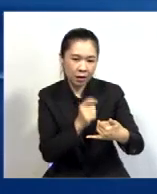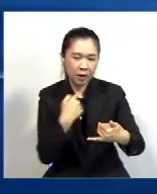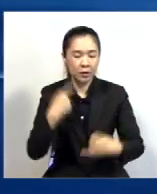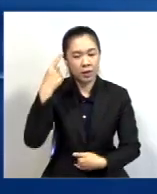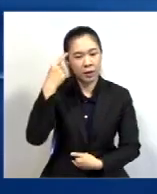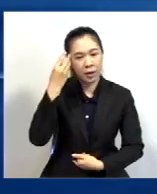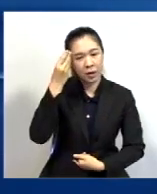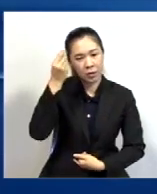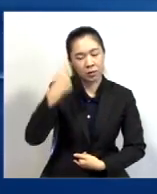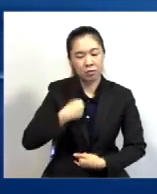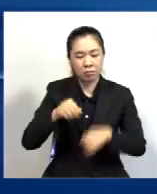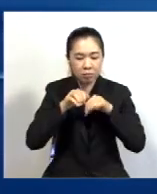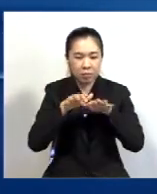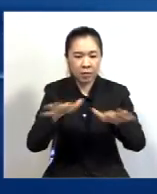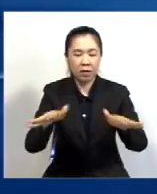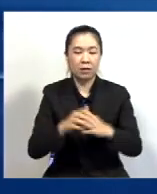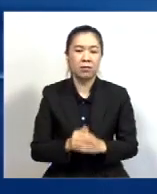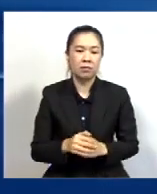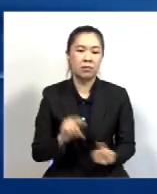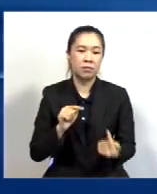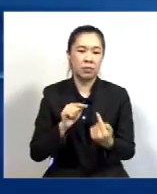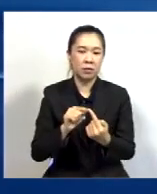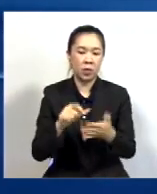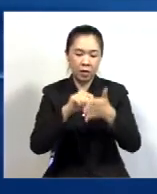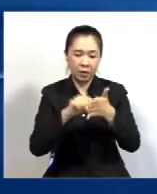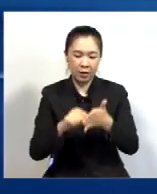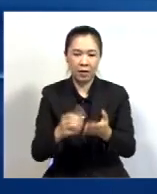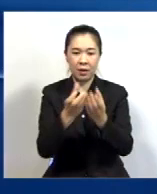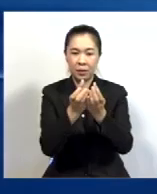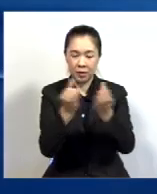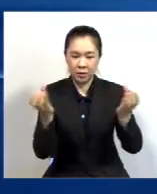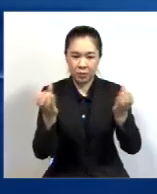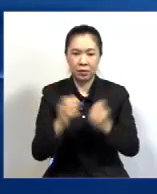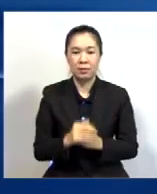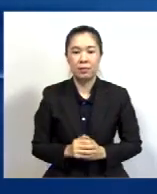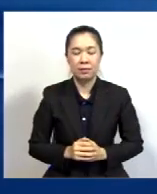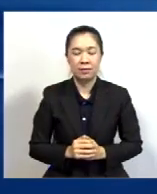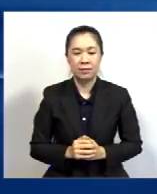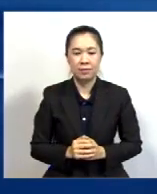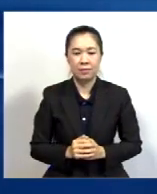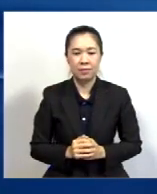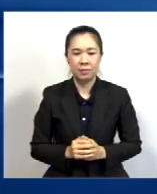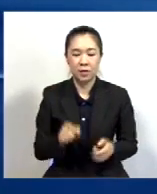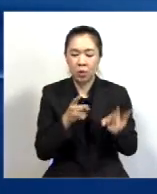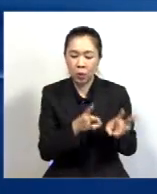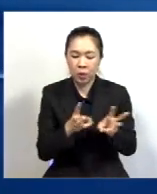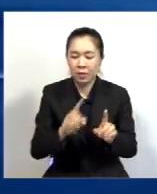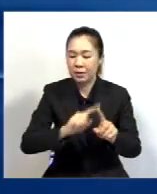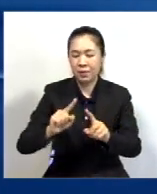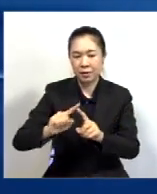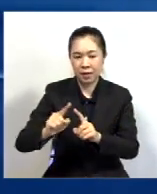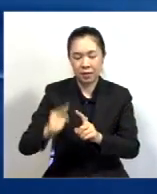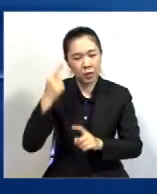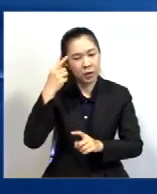ดเห็นต่อหน้าสาธารณชนการแสดงความคิดเห็นเกี่ยวกับการแก้ไขรัฐธรรมนูญและการแสดงความคิดเห็นในช่องทางต่างๆนั้นเห็นว่